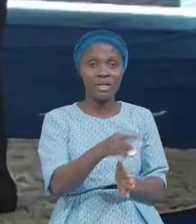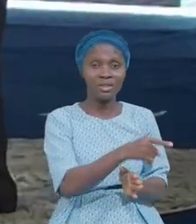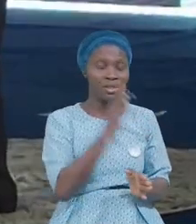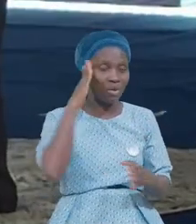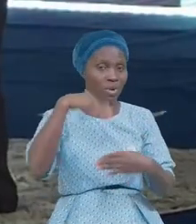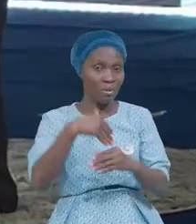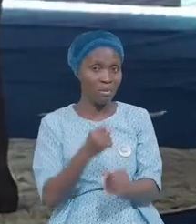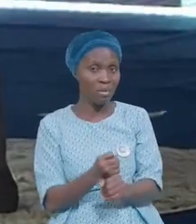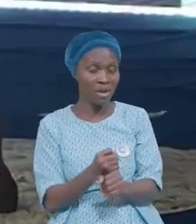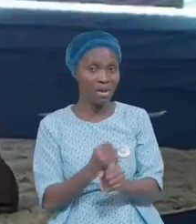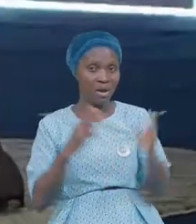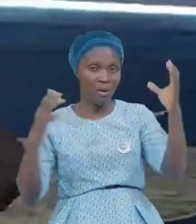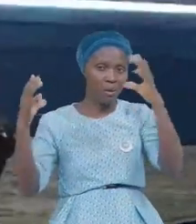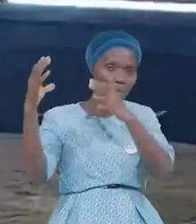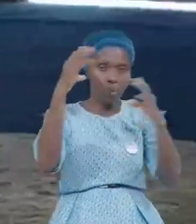contre l'agneau.